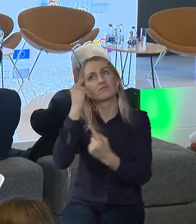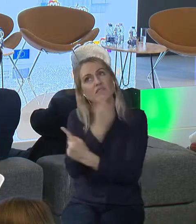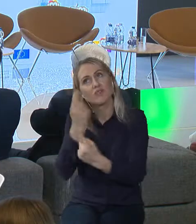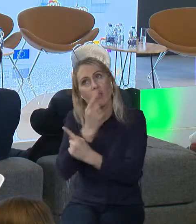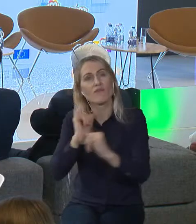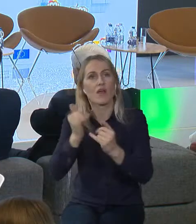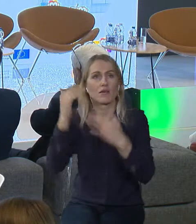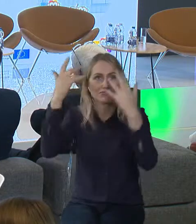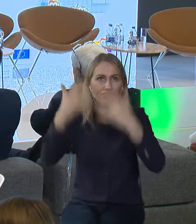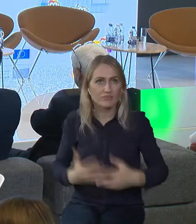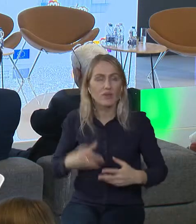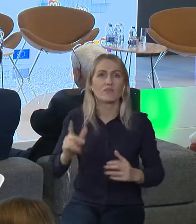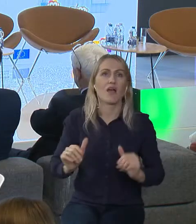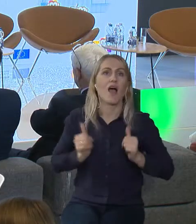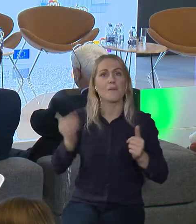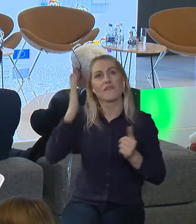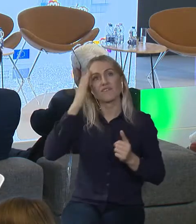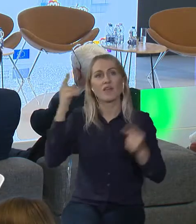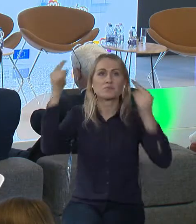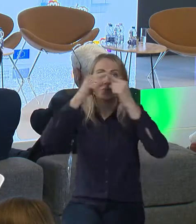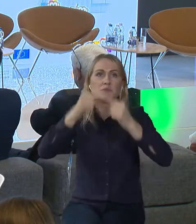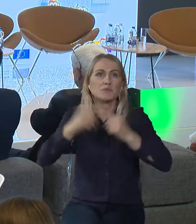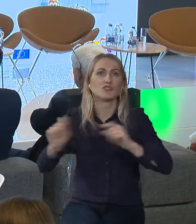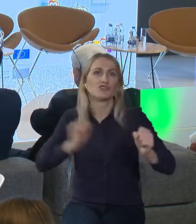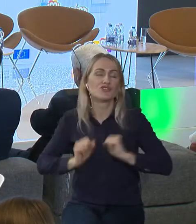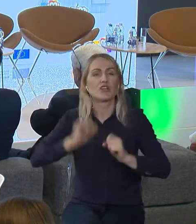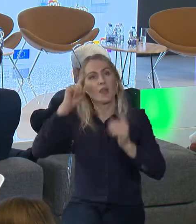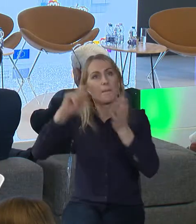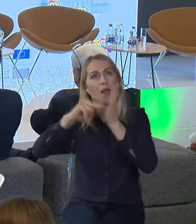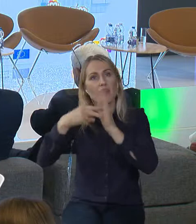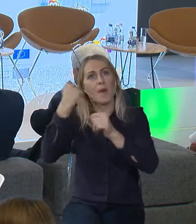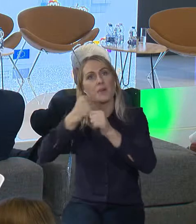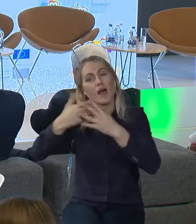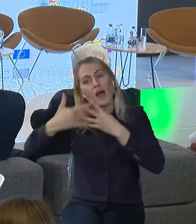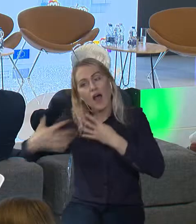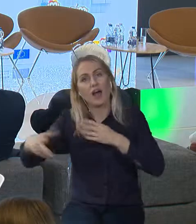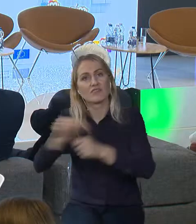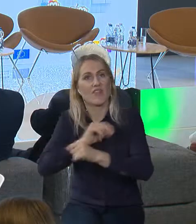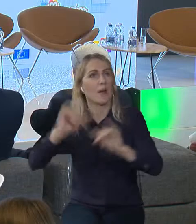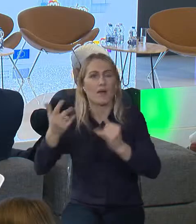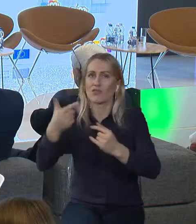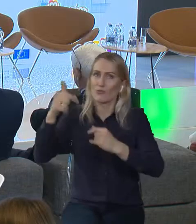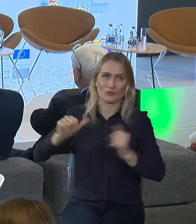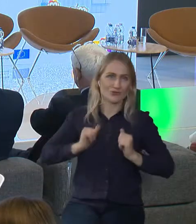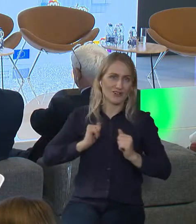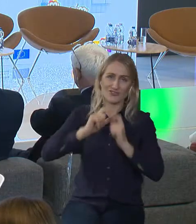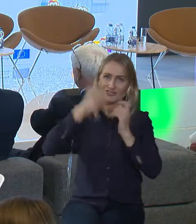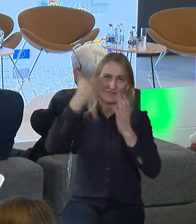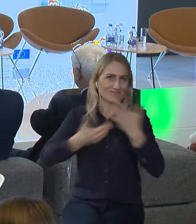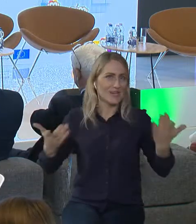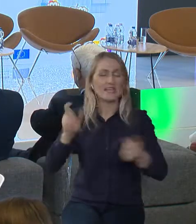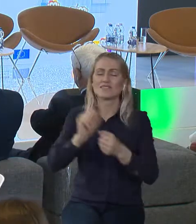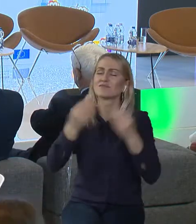się nad nimi, odpowiednio przypisze ćwiczenia i zaplanuje plan terapii. Jest to doskonałe wsparcie